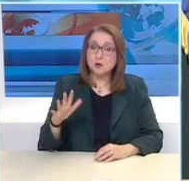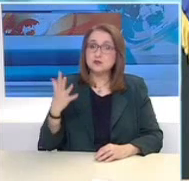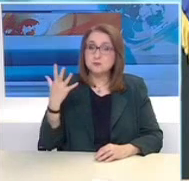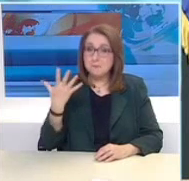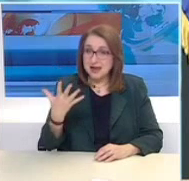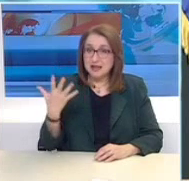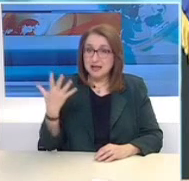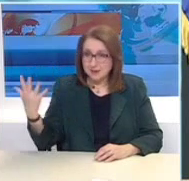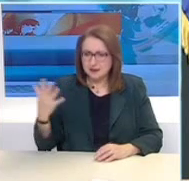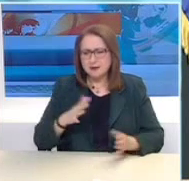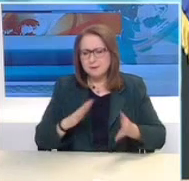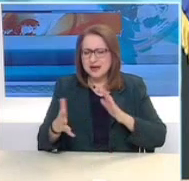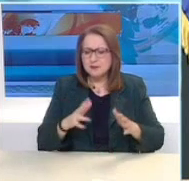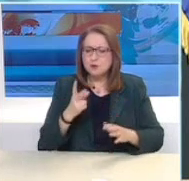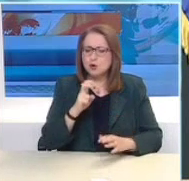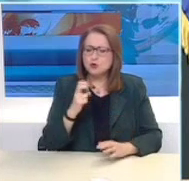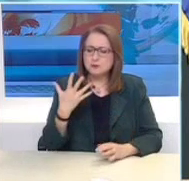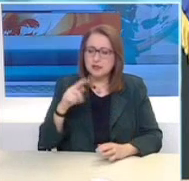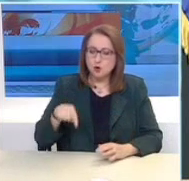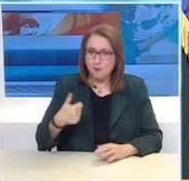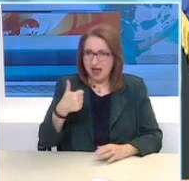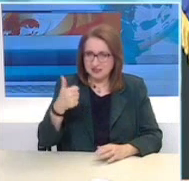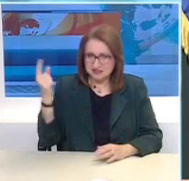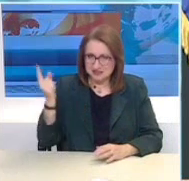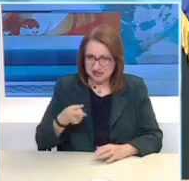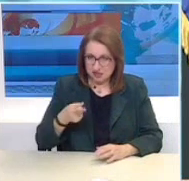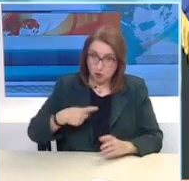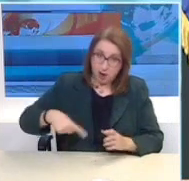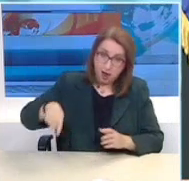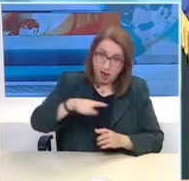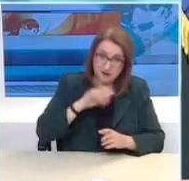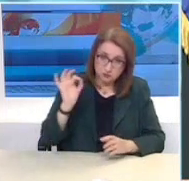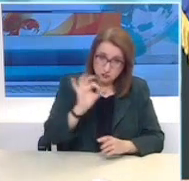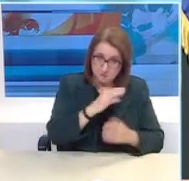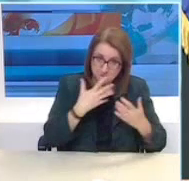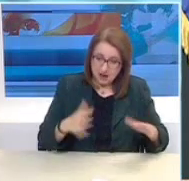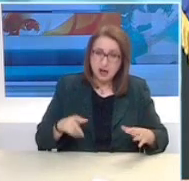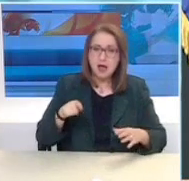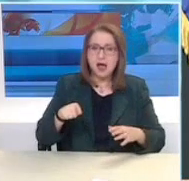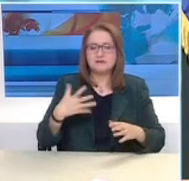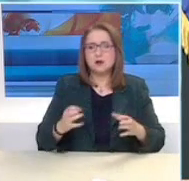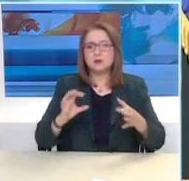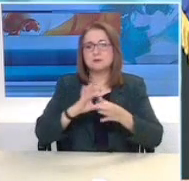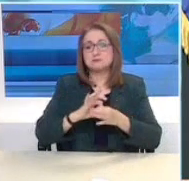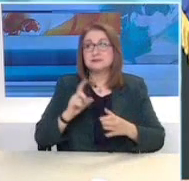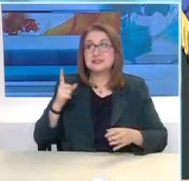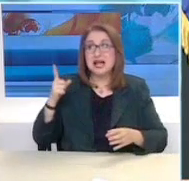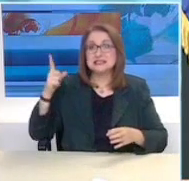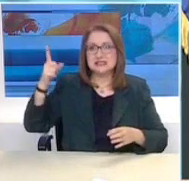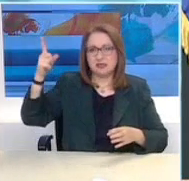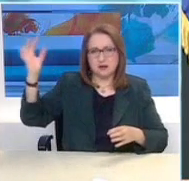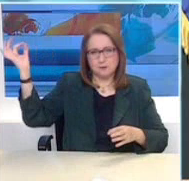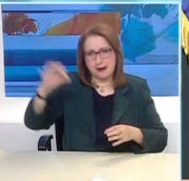555, δηλαδή το 25,6% εκ των κρουσμάτων, θεωρούνται σχετιζόμενα με ταξίδι. Ταξίδι από το